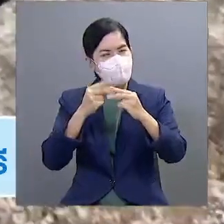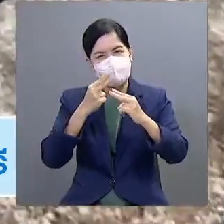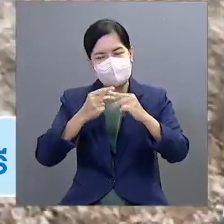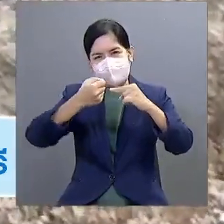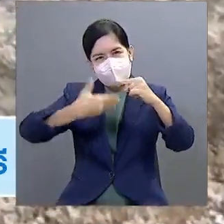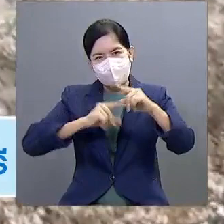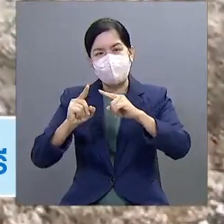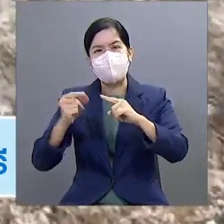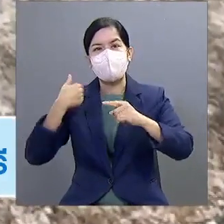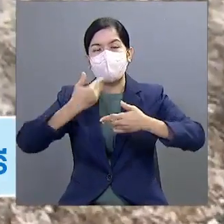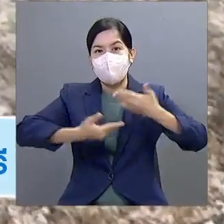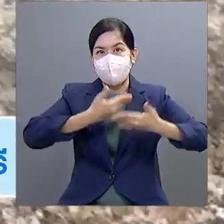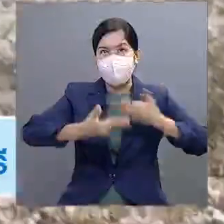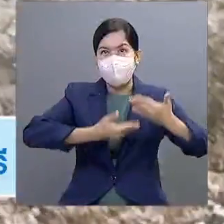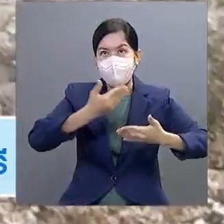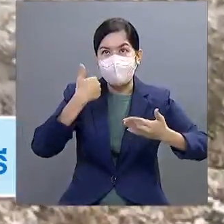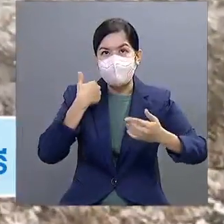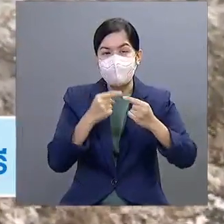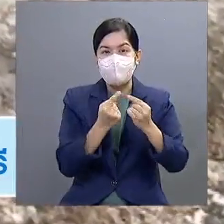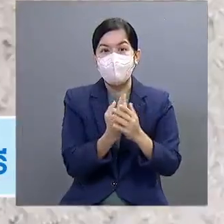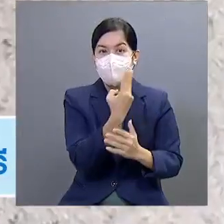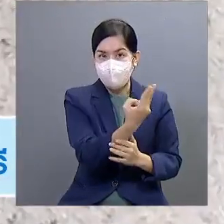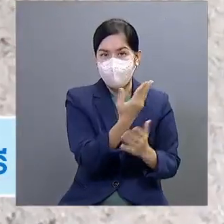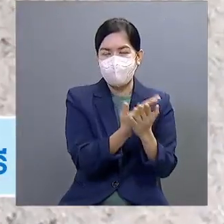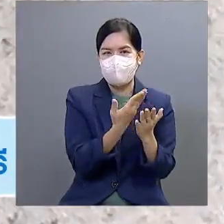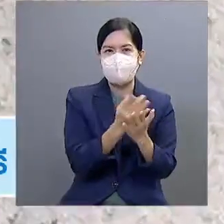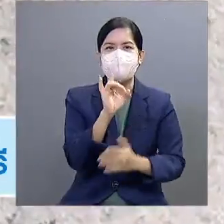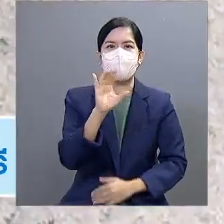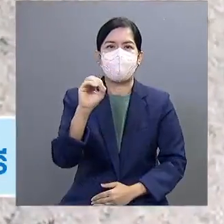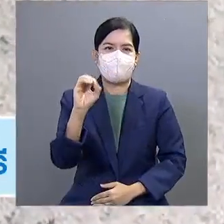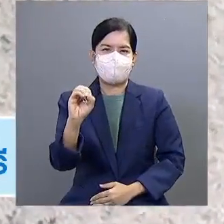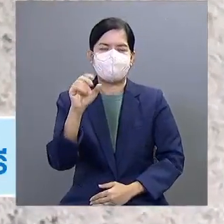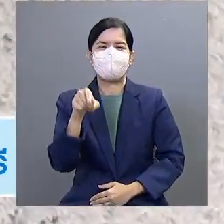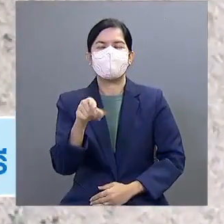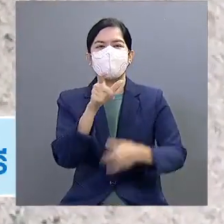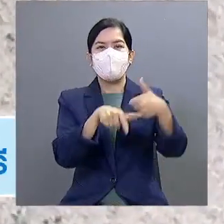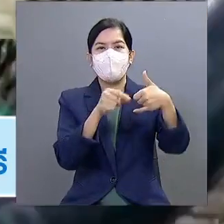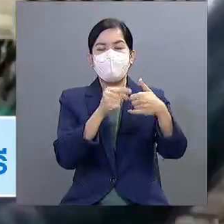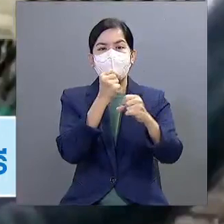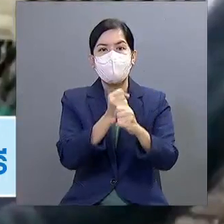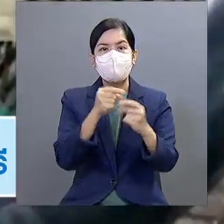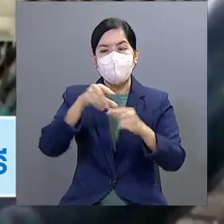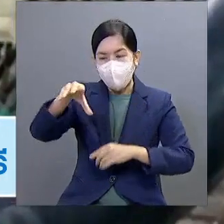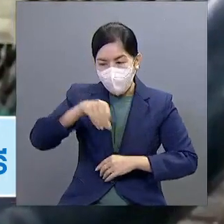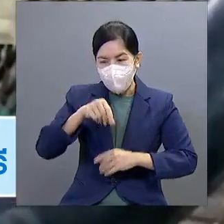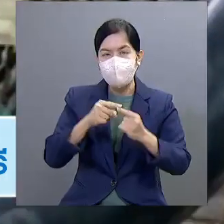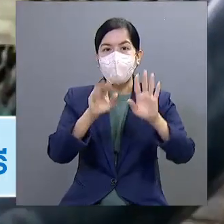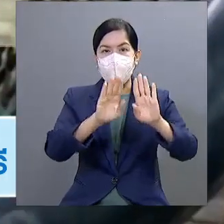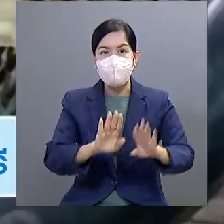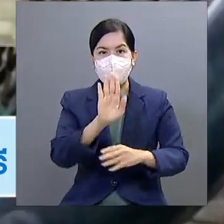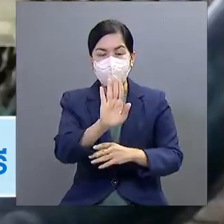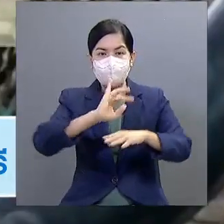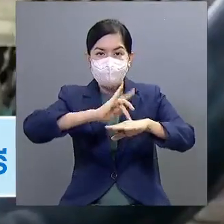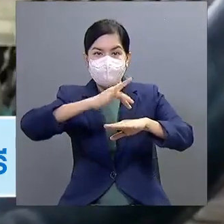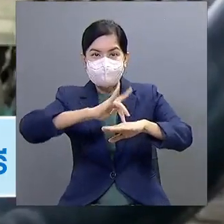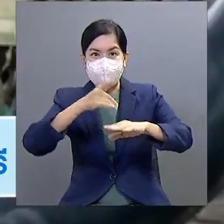าคู่ละ150บาทเท่านั้นเอง คุณมนตรีเนี่ยนอกจากที่จะนำวัสดุธรรมชาติมาทำเป็นแมลงโมเดลแล้วนะคะคุณมนตรีก็เห็นว่าเอ๊ะไฟแ